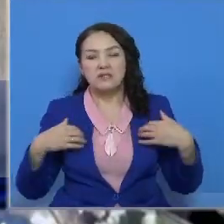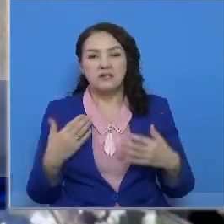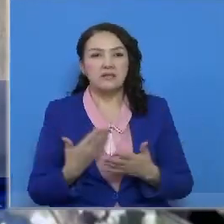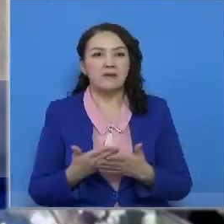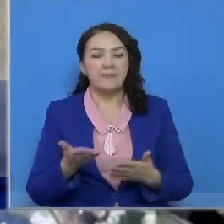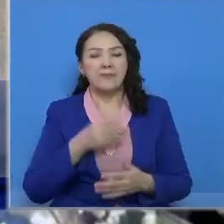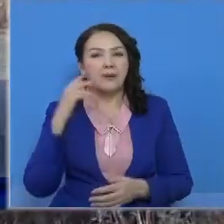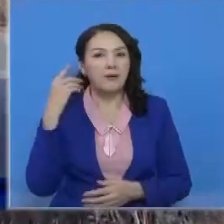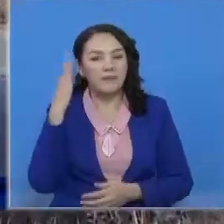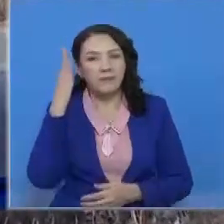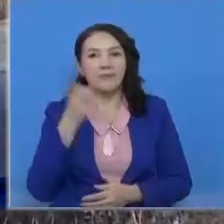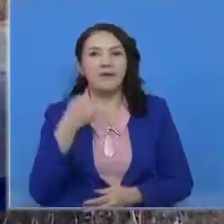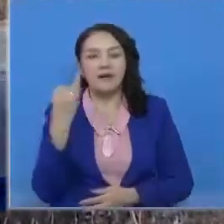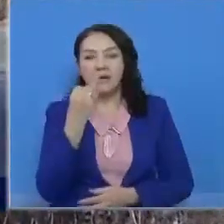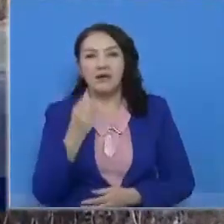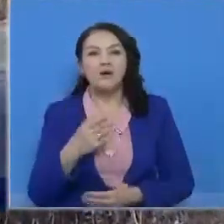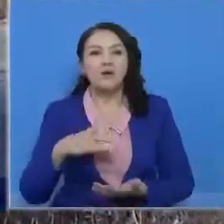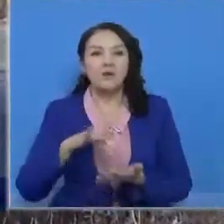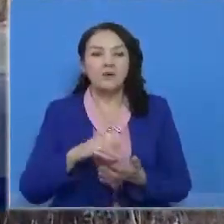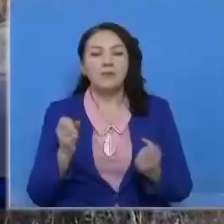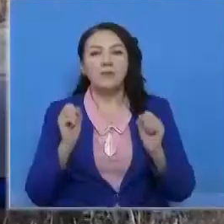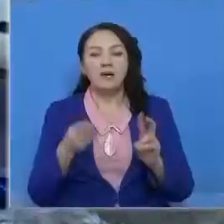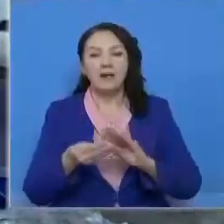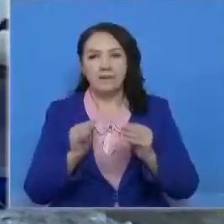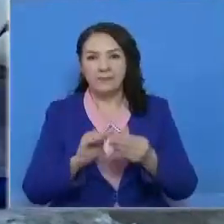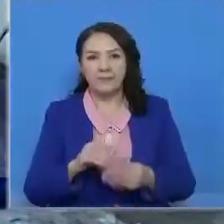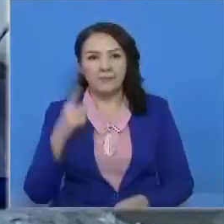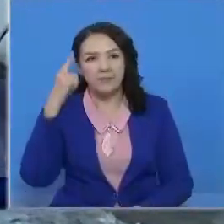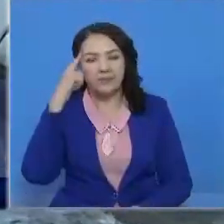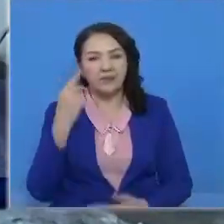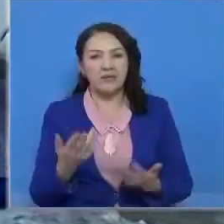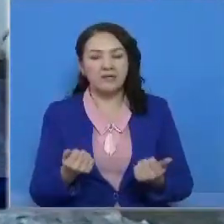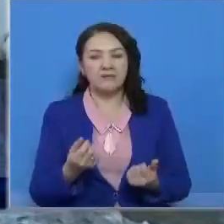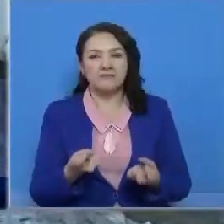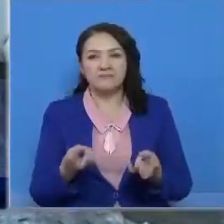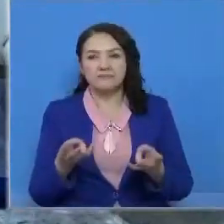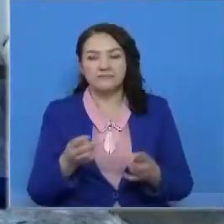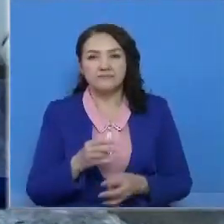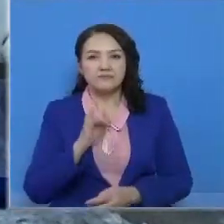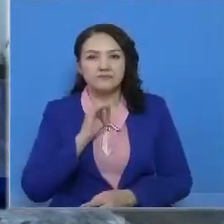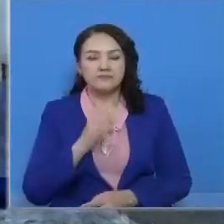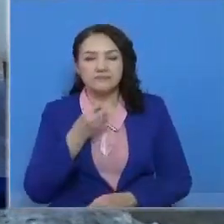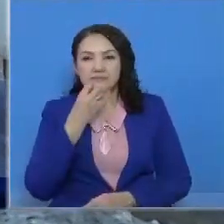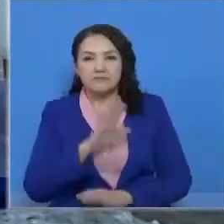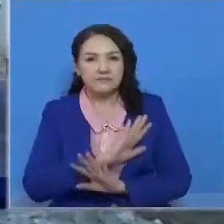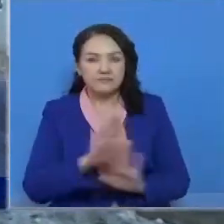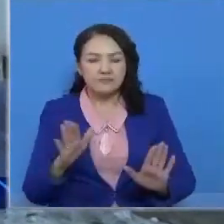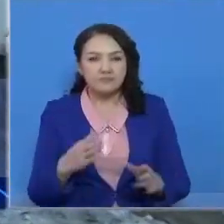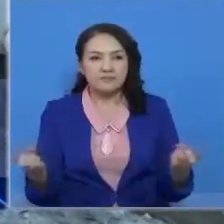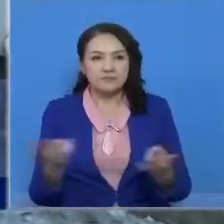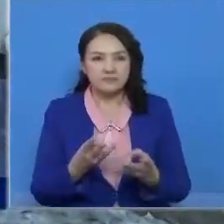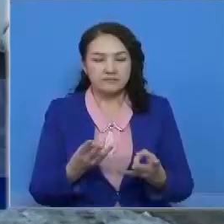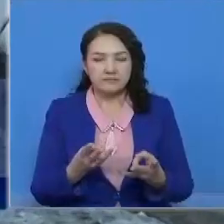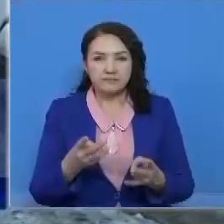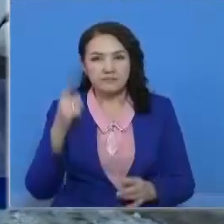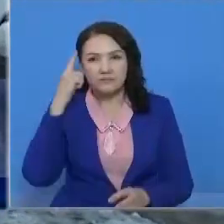Мы поинтересовались у горожан как они относятся к данной проблеме Я считаю конечно Это не нормально но для этого нужно создавать